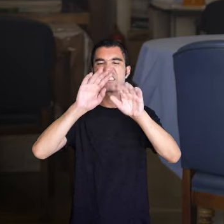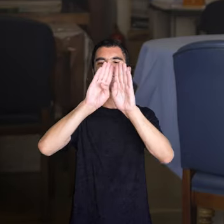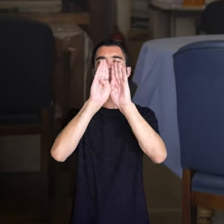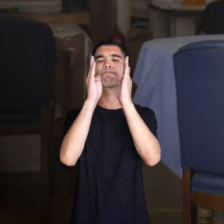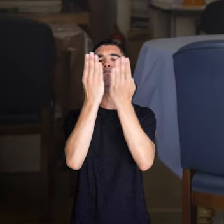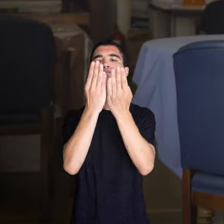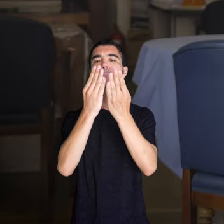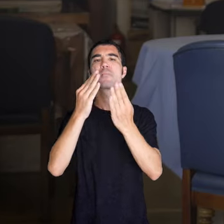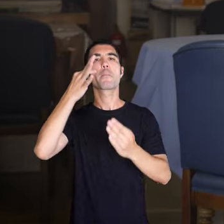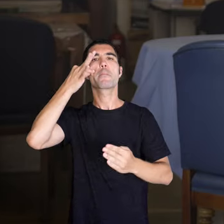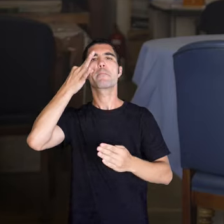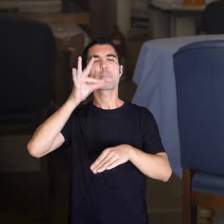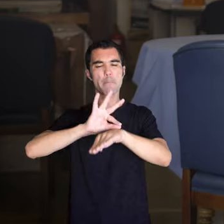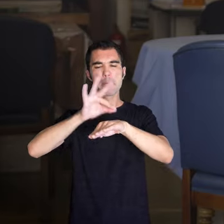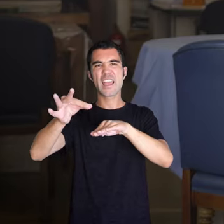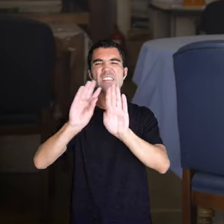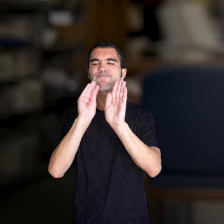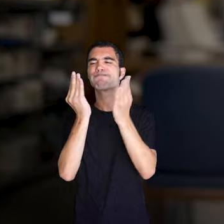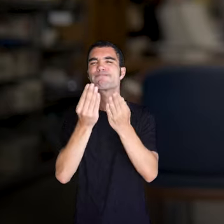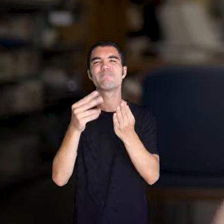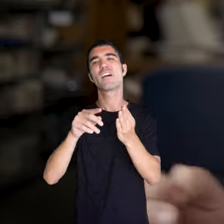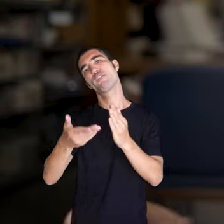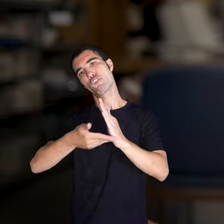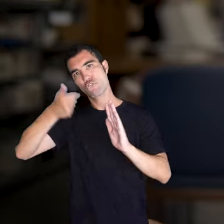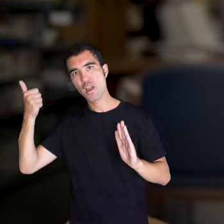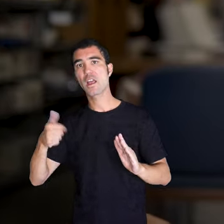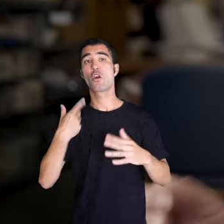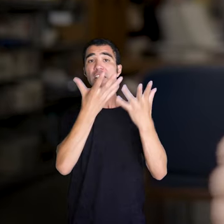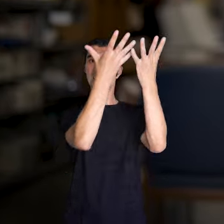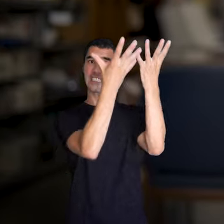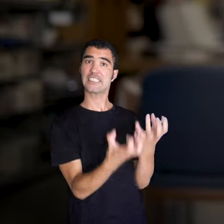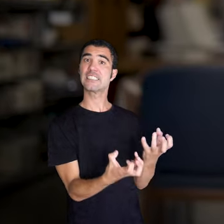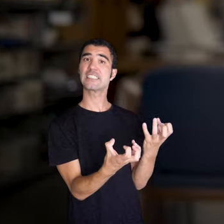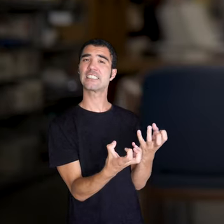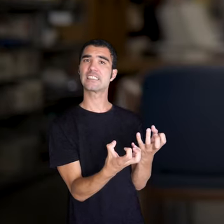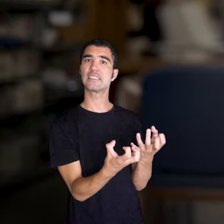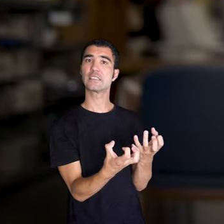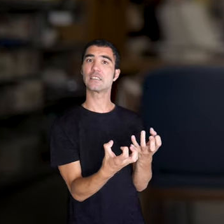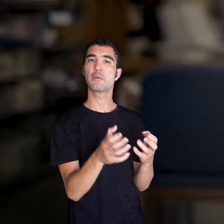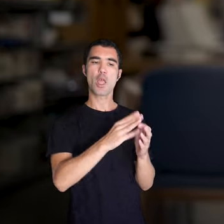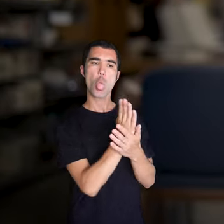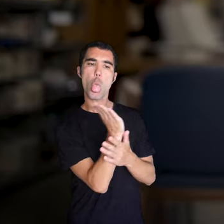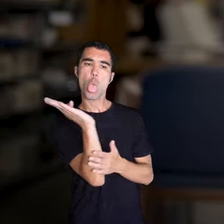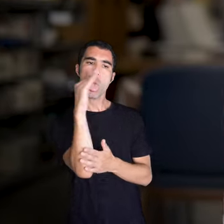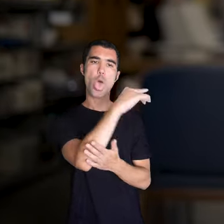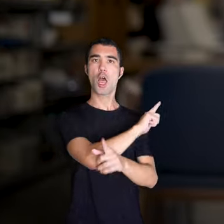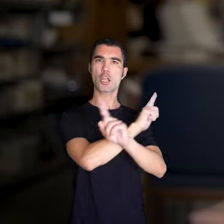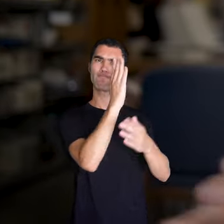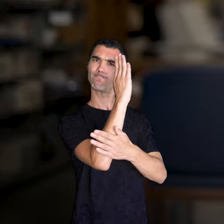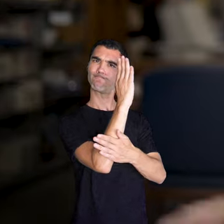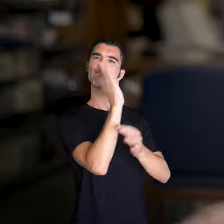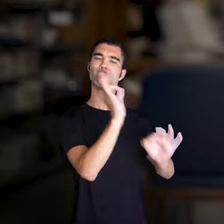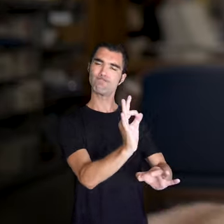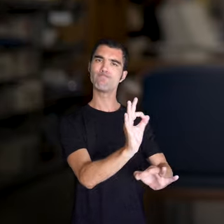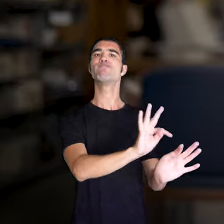l'escòrcia, o la pell, millor dir, perquè l'escòrcia no en tenien, i el deixàvem secar, a fi de que no prengués vici, i després